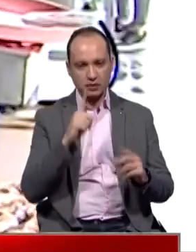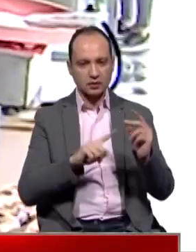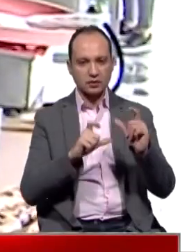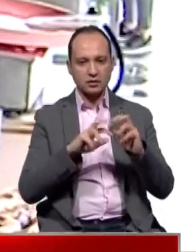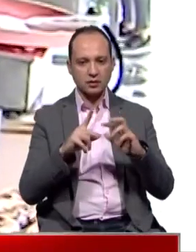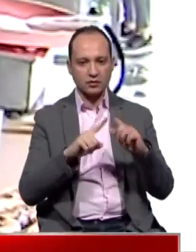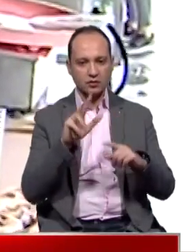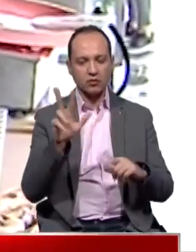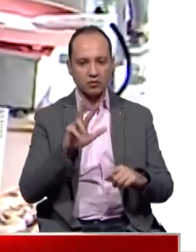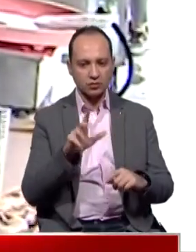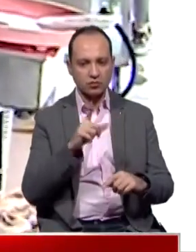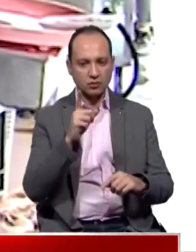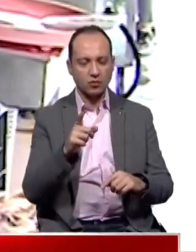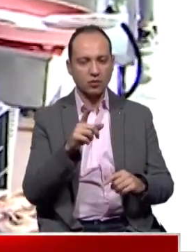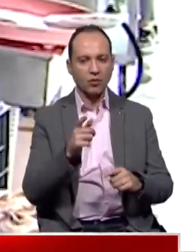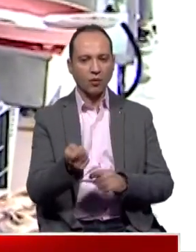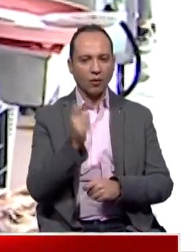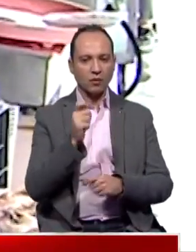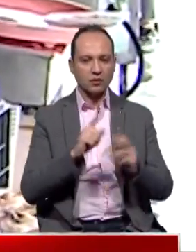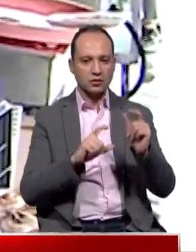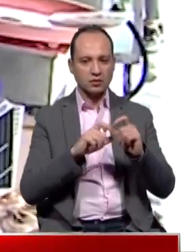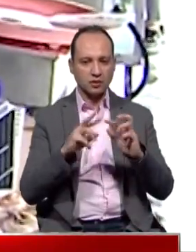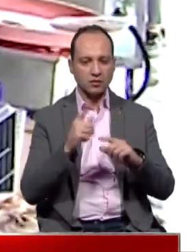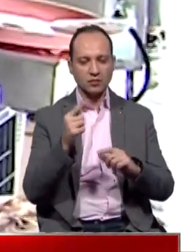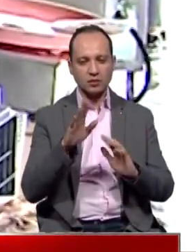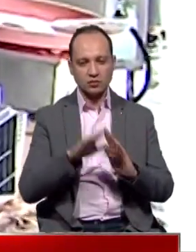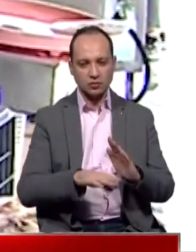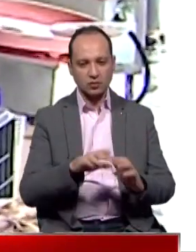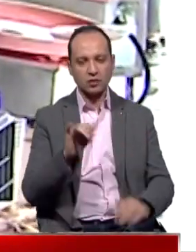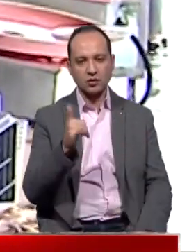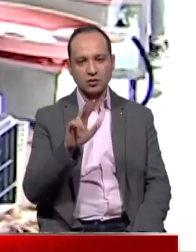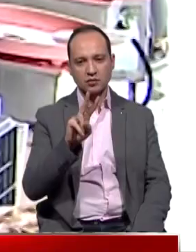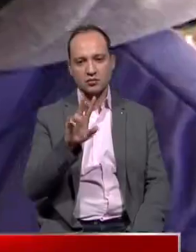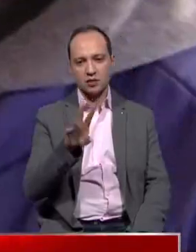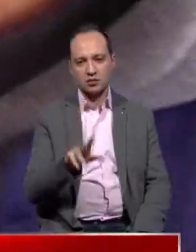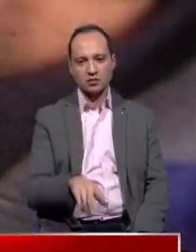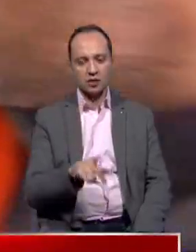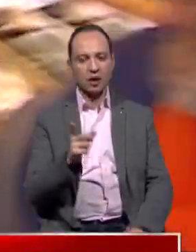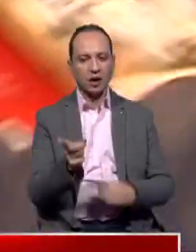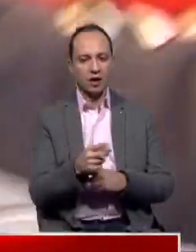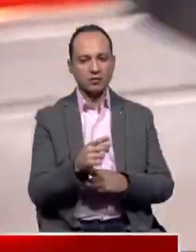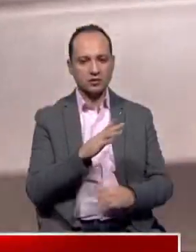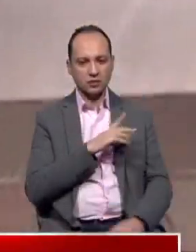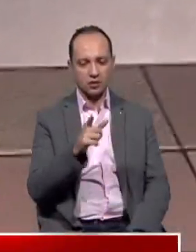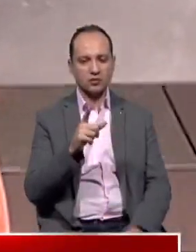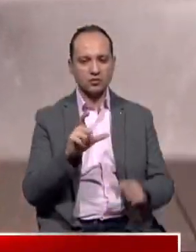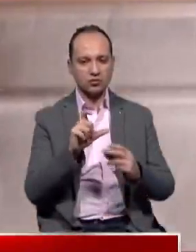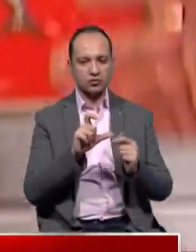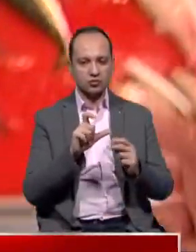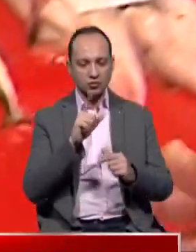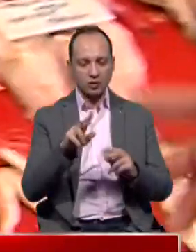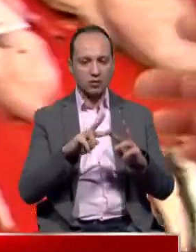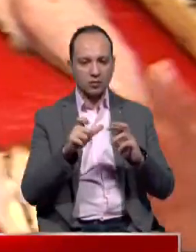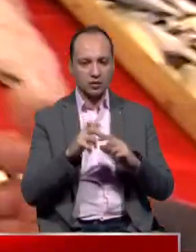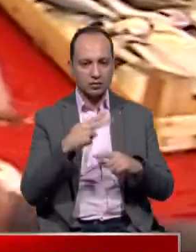İstavrit ise yine 30 lira. Ancak olta istavriti ise fiyat biraz daha düşüyor. Kilosu 25 lira. Hamsimiz var gördüğünüz gibi. Çupra, levrek,